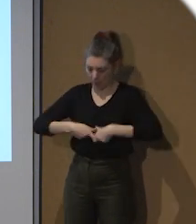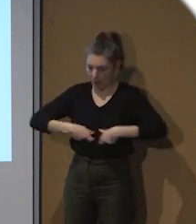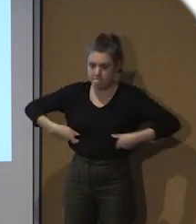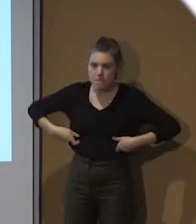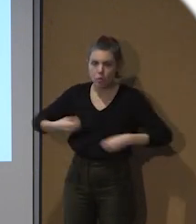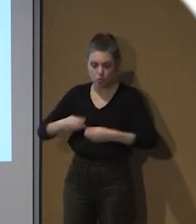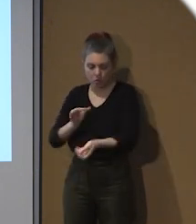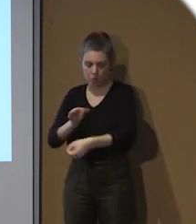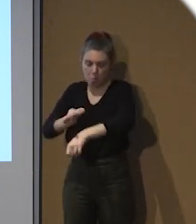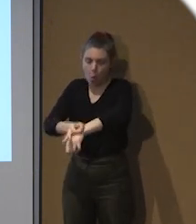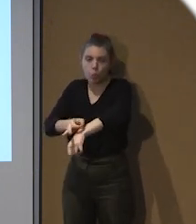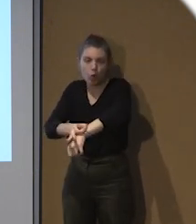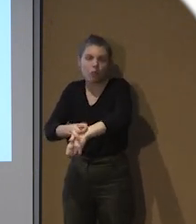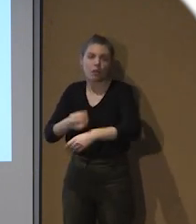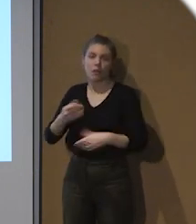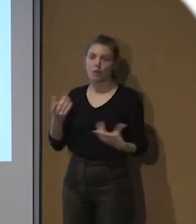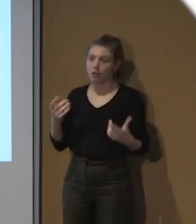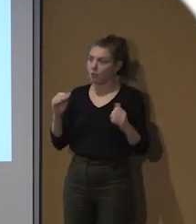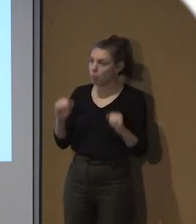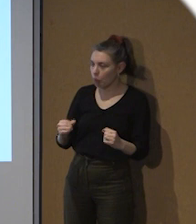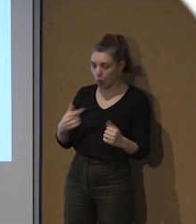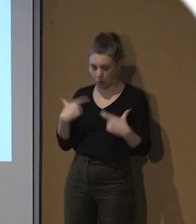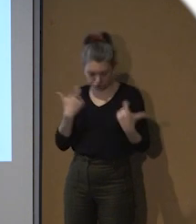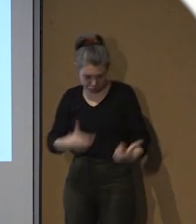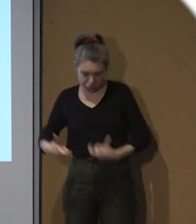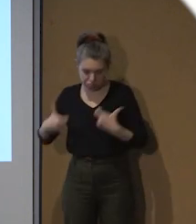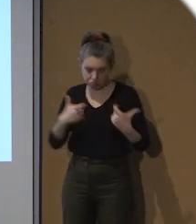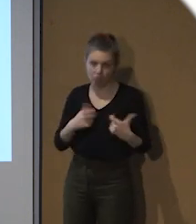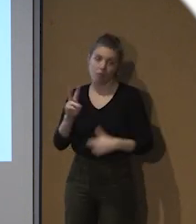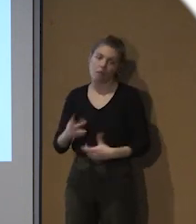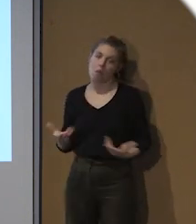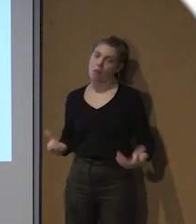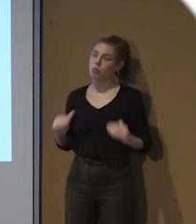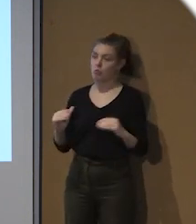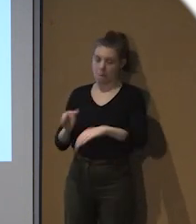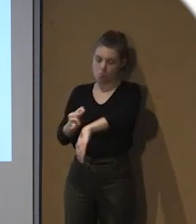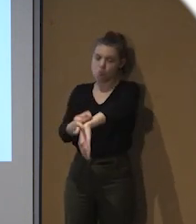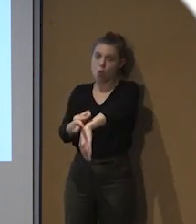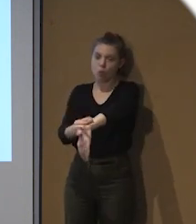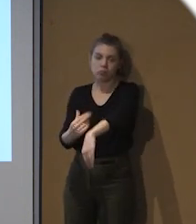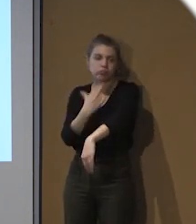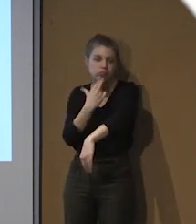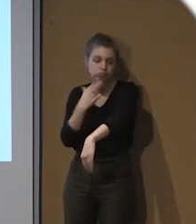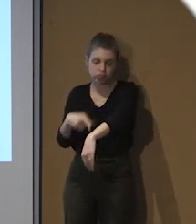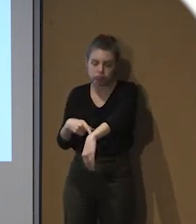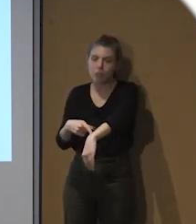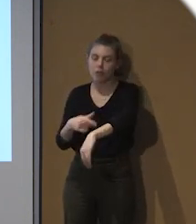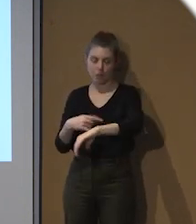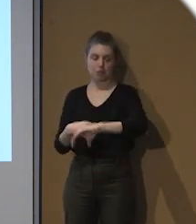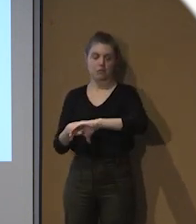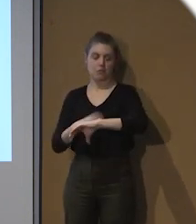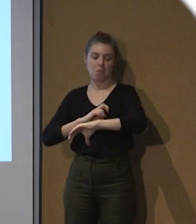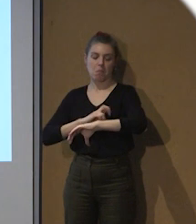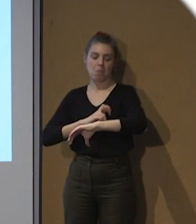toute simple avec la ceinture qu'on peut mettre autour du thorax, et les montres connectées, en fait, qui permettent de jeter un coup d'œil sur la